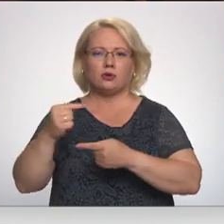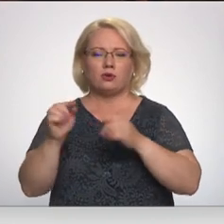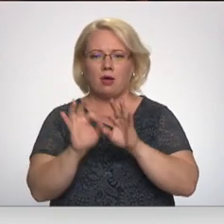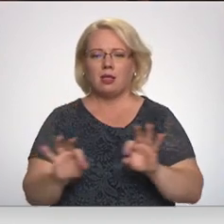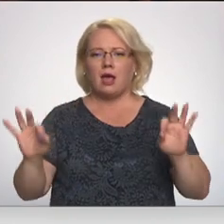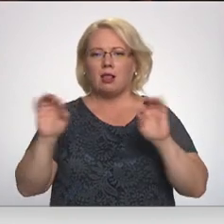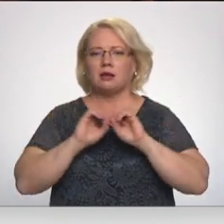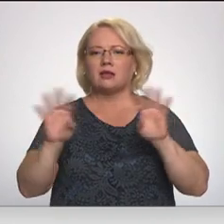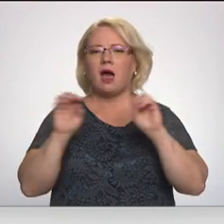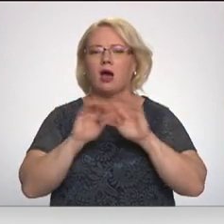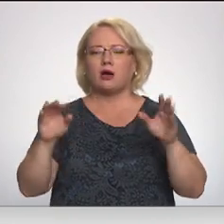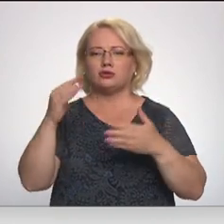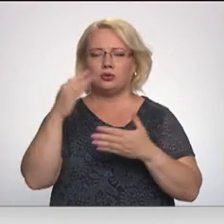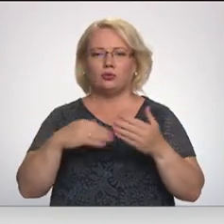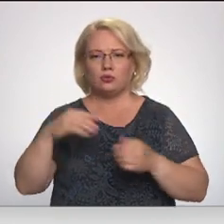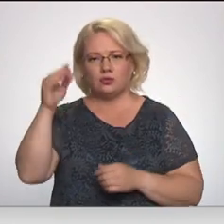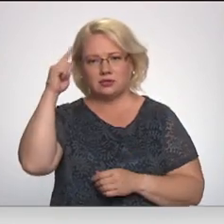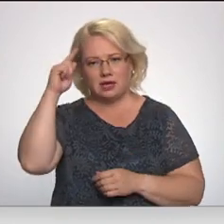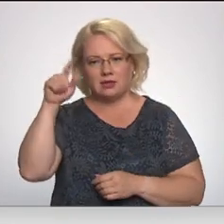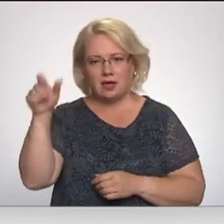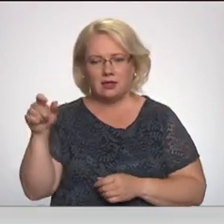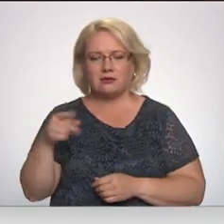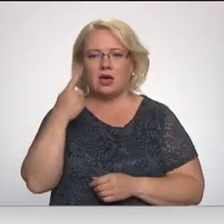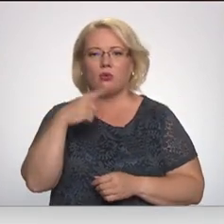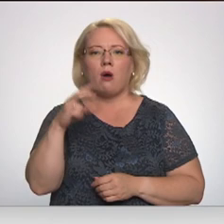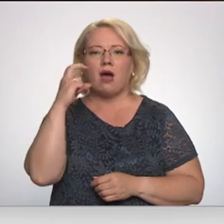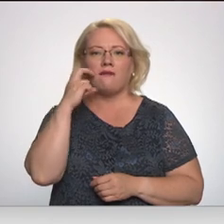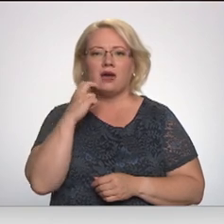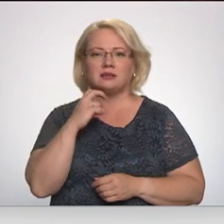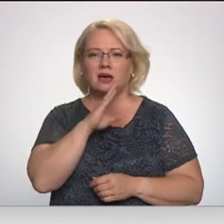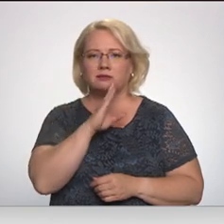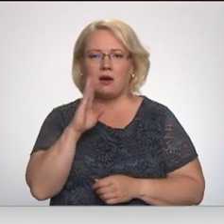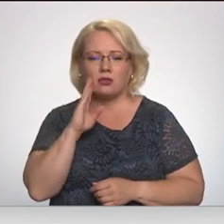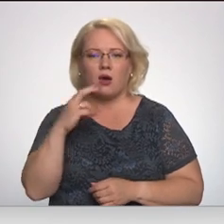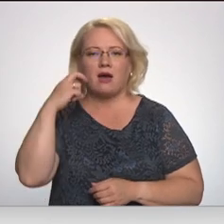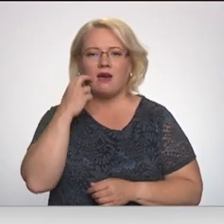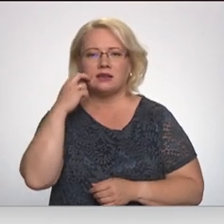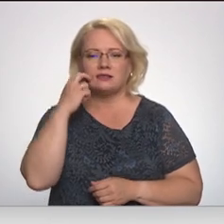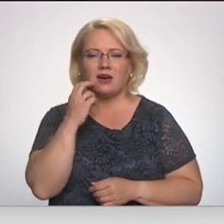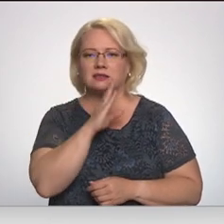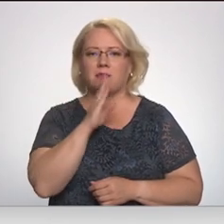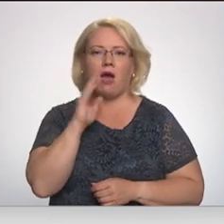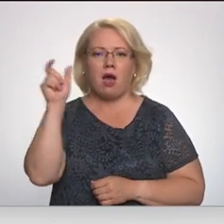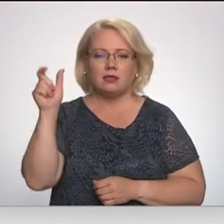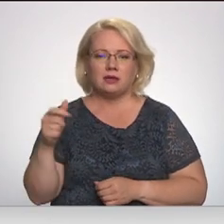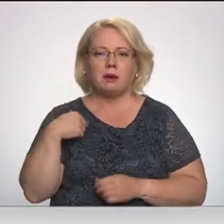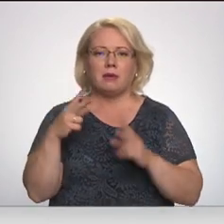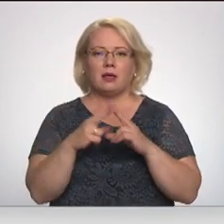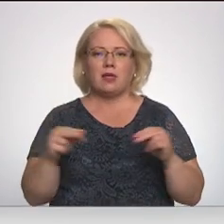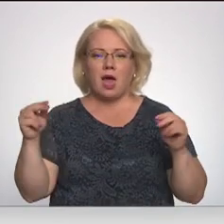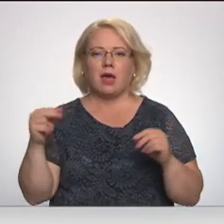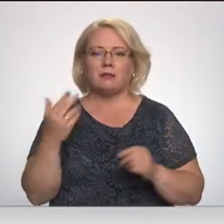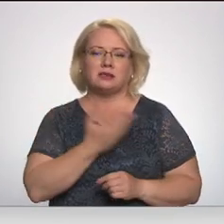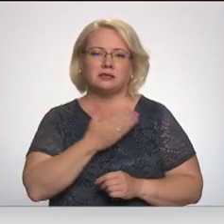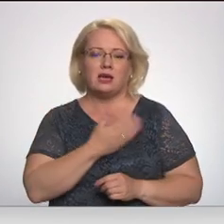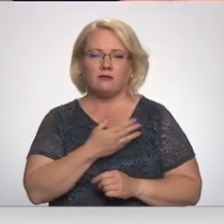stāstu zinātāja. No vecās mātes, no vecmātes, jo man bija tā laima dzīvot četrām